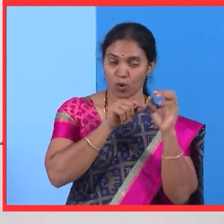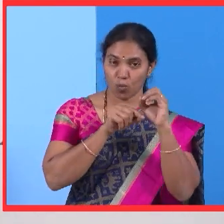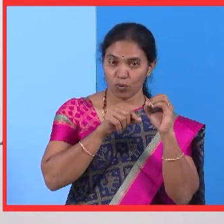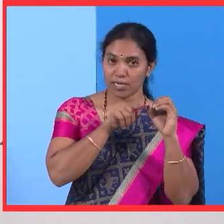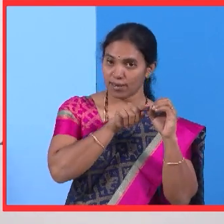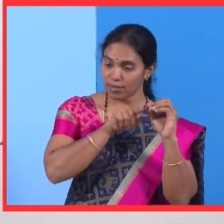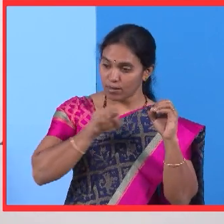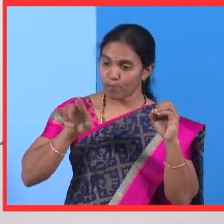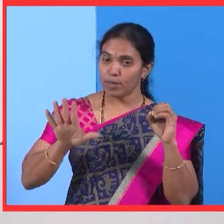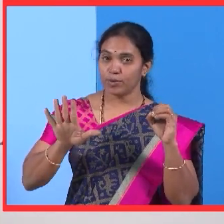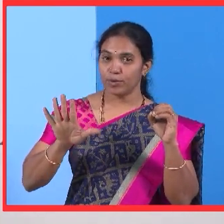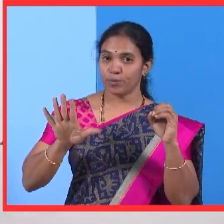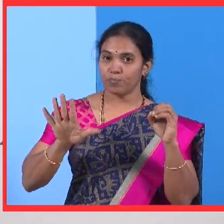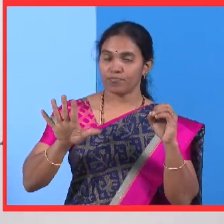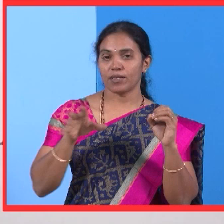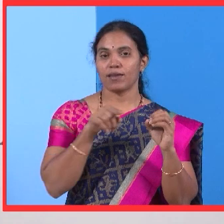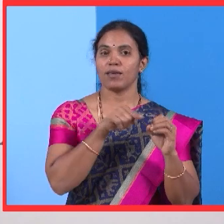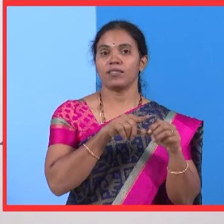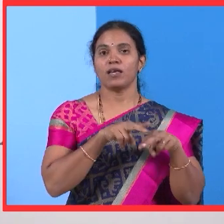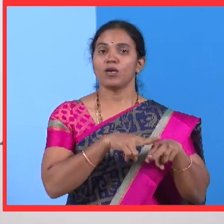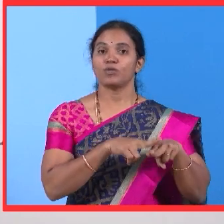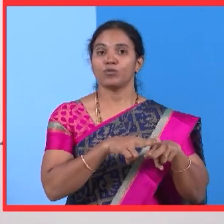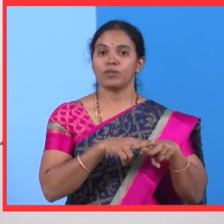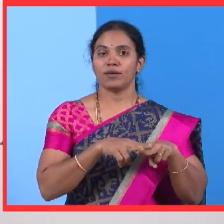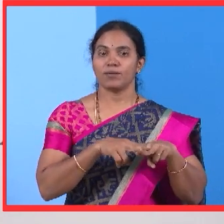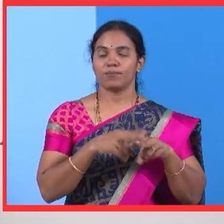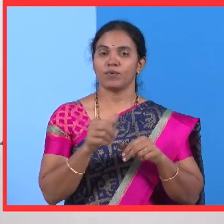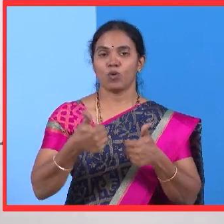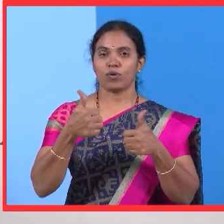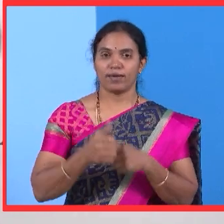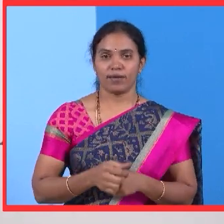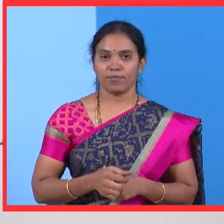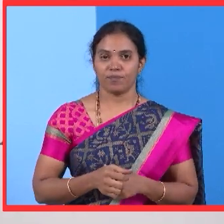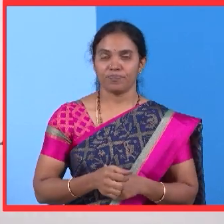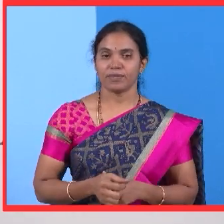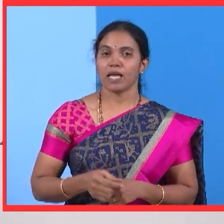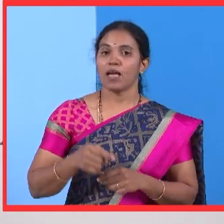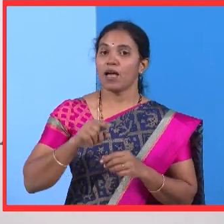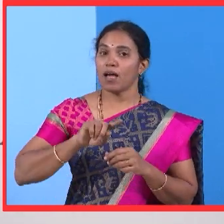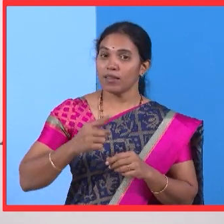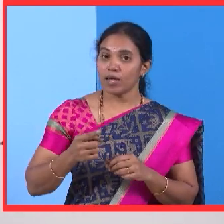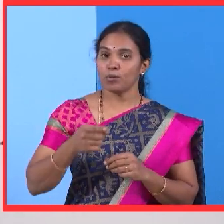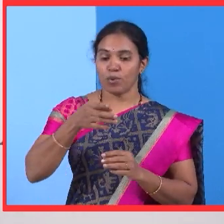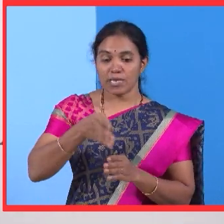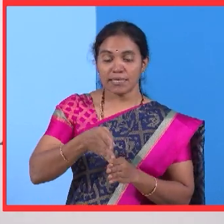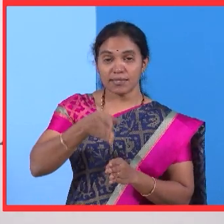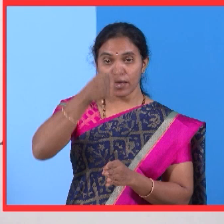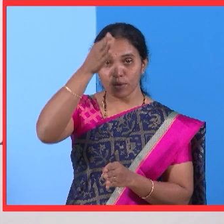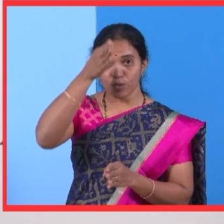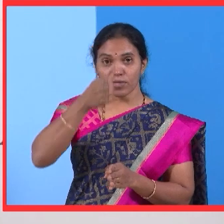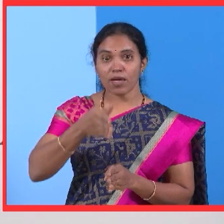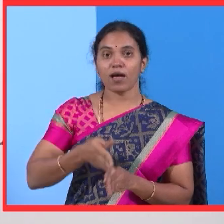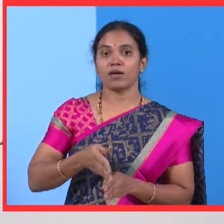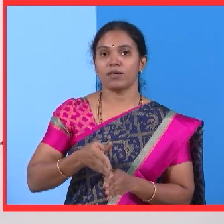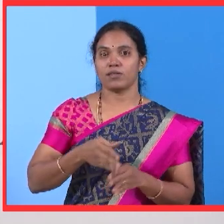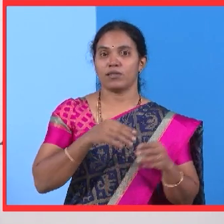கண்டுபிடிக்கலாம். கிழக்கு நோக்கி ஒரு குறிப்பிட்ட தூரமோ, அதே நேரத்தில் செங்குத்தா வடக்கு நோக்கியோ அல்லது தெற்கு